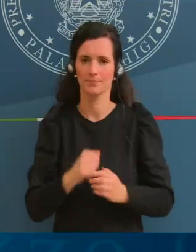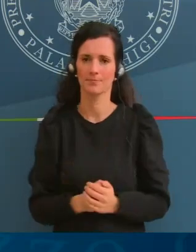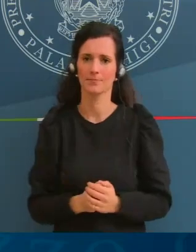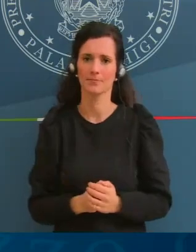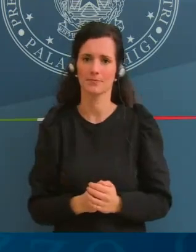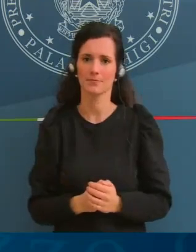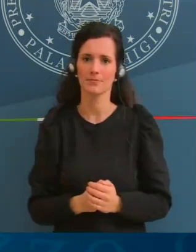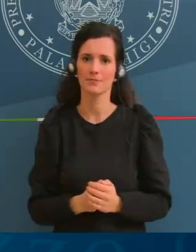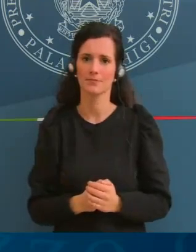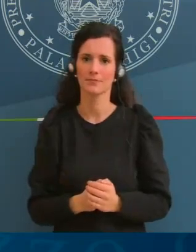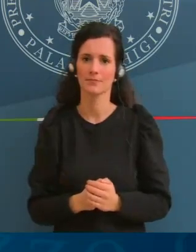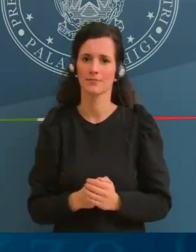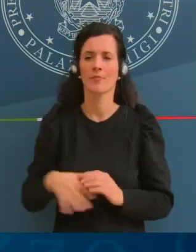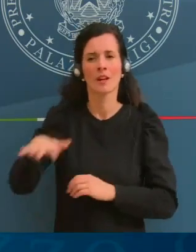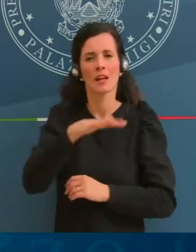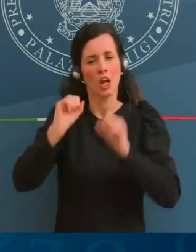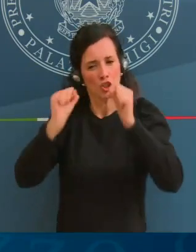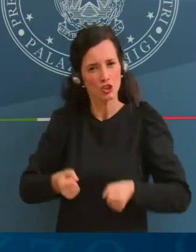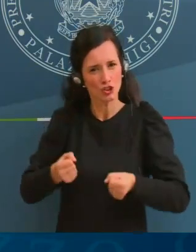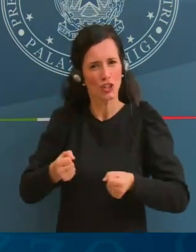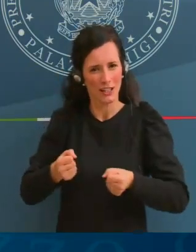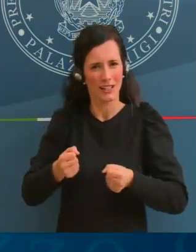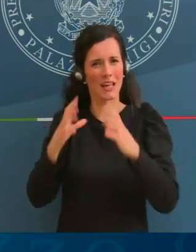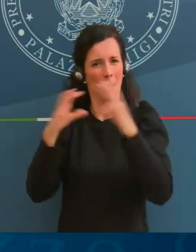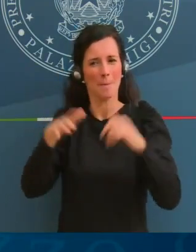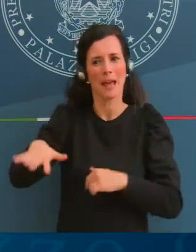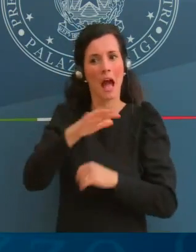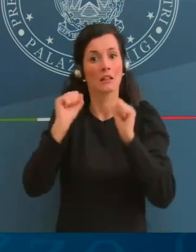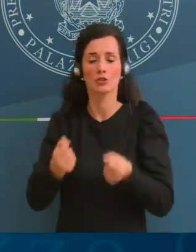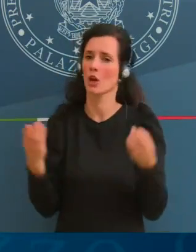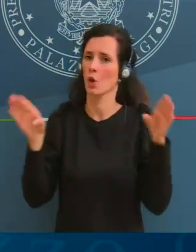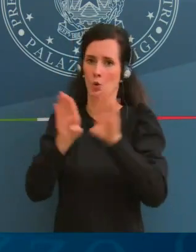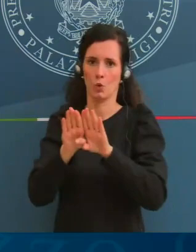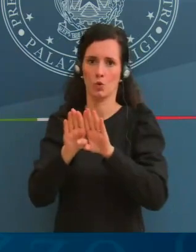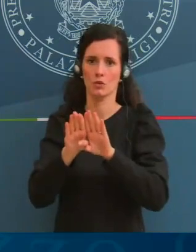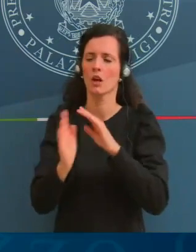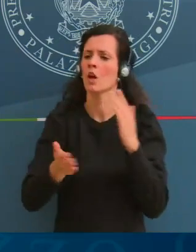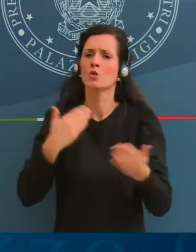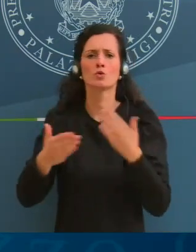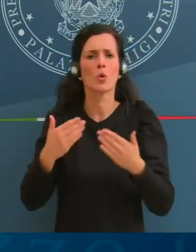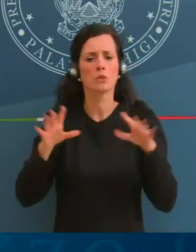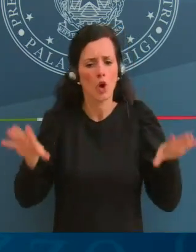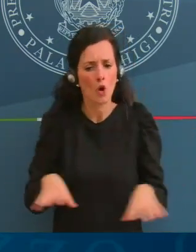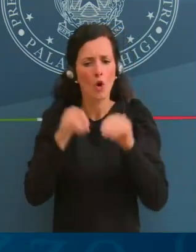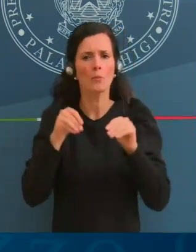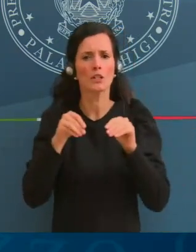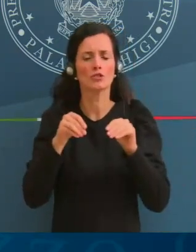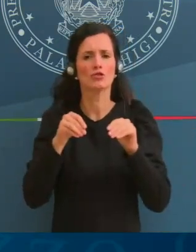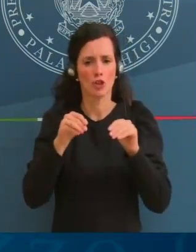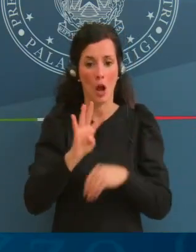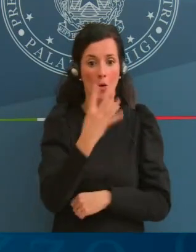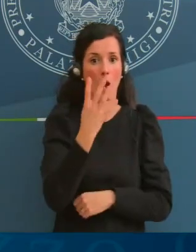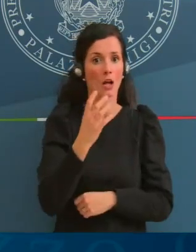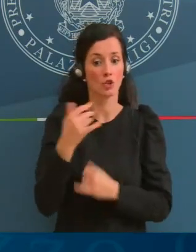4 dicembre sino al 6 gennaio e nello stesso enel nel periodo dal 21 dicembre al 6